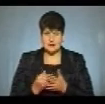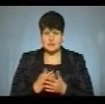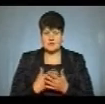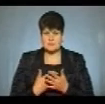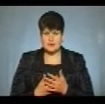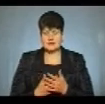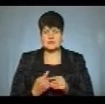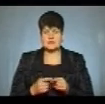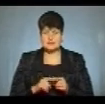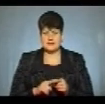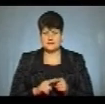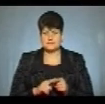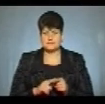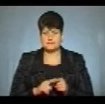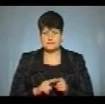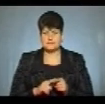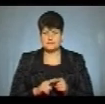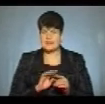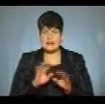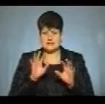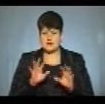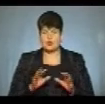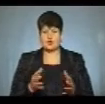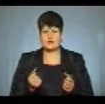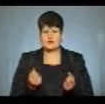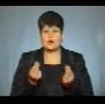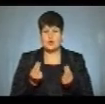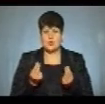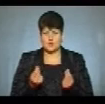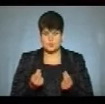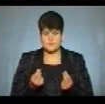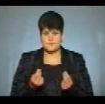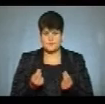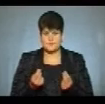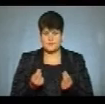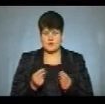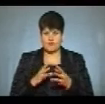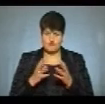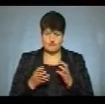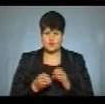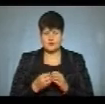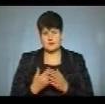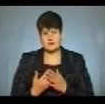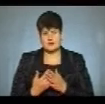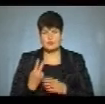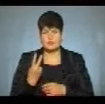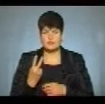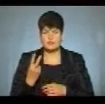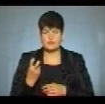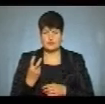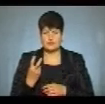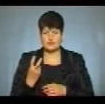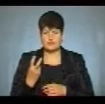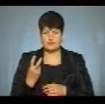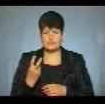посягання, зокрема, незаконно отримані грошові кошти у сумі близько 200 тисяч